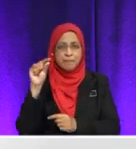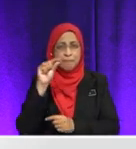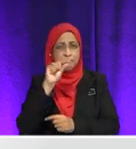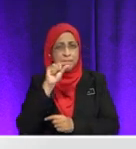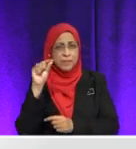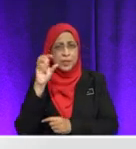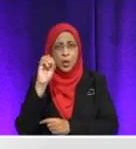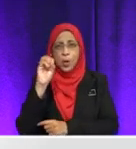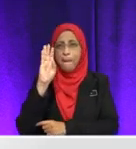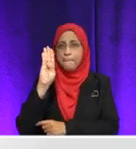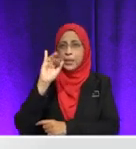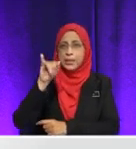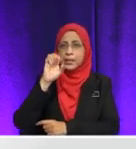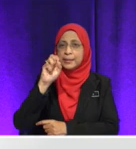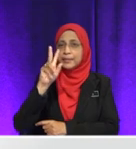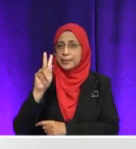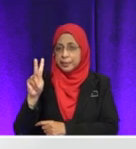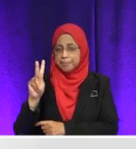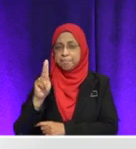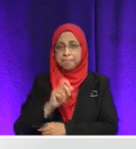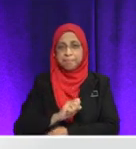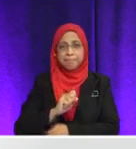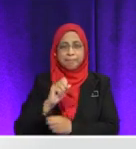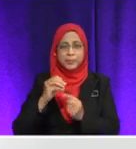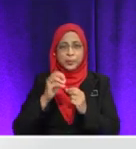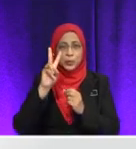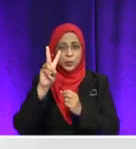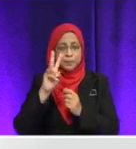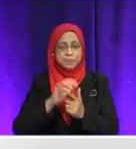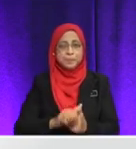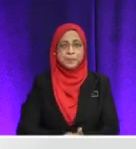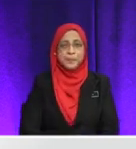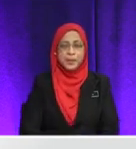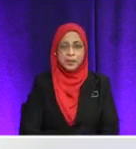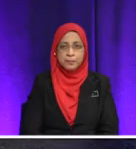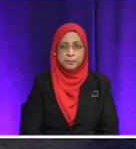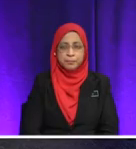objek Oke Betul kalau tadi